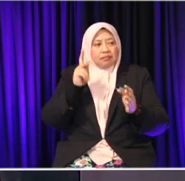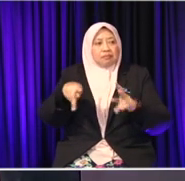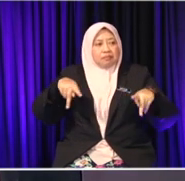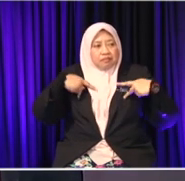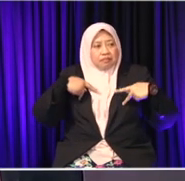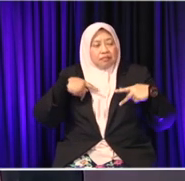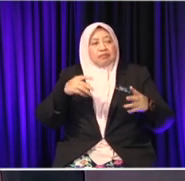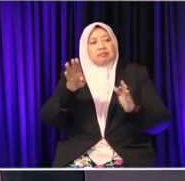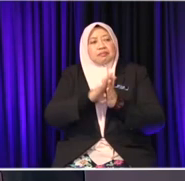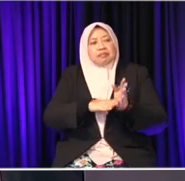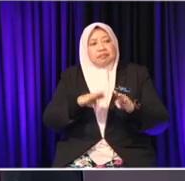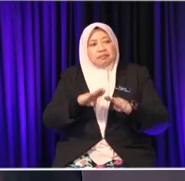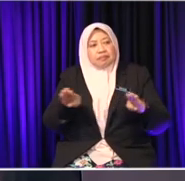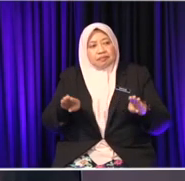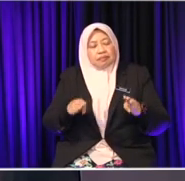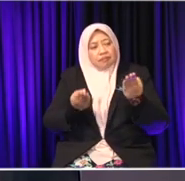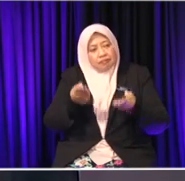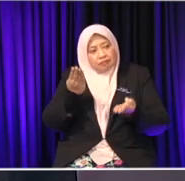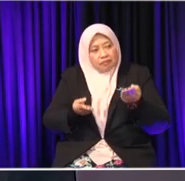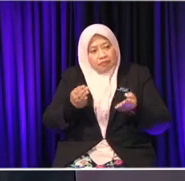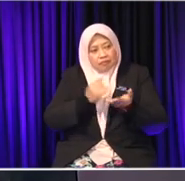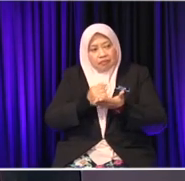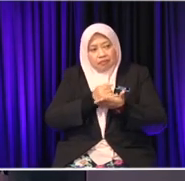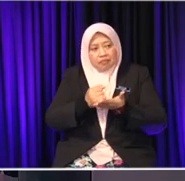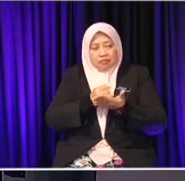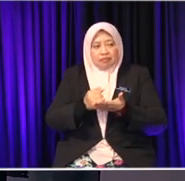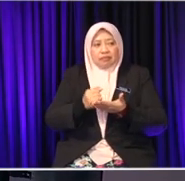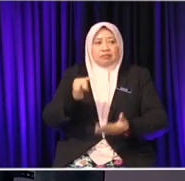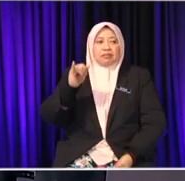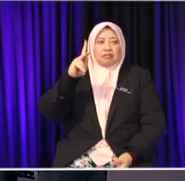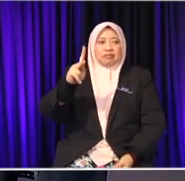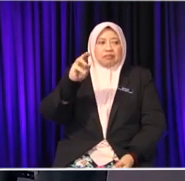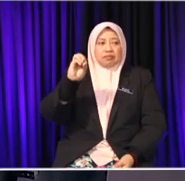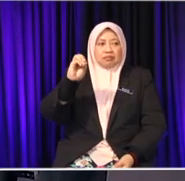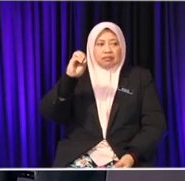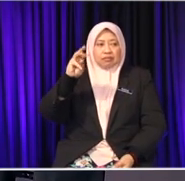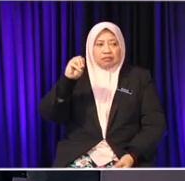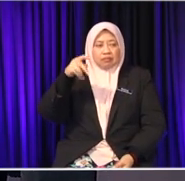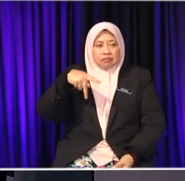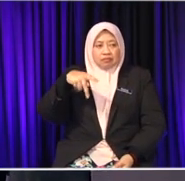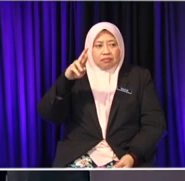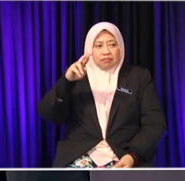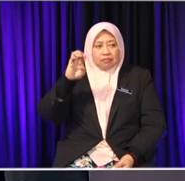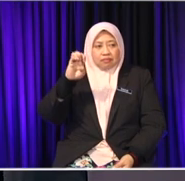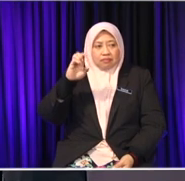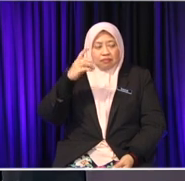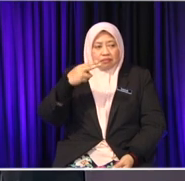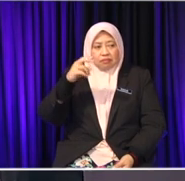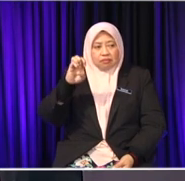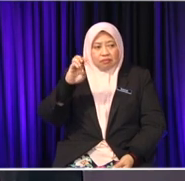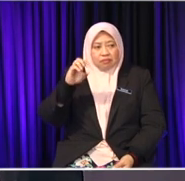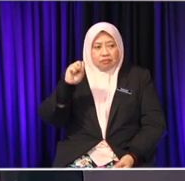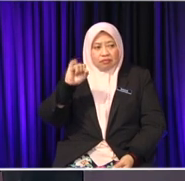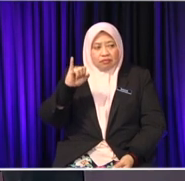just sajalah cuma tinggal kebakaran dan kecurian Oke jadi untuk pihak